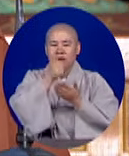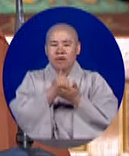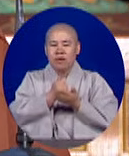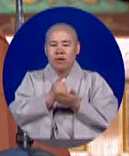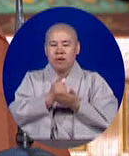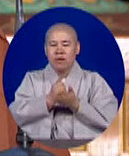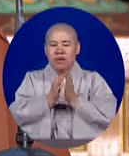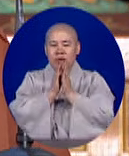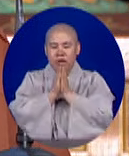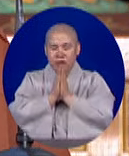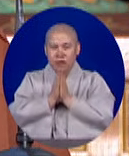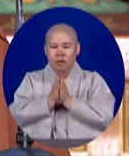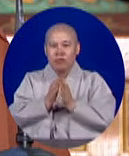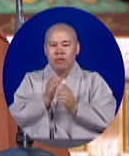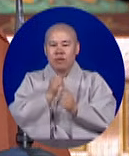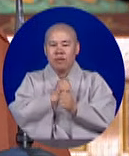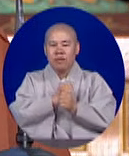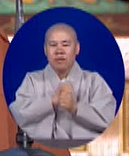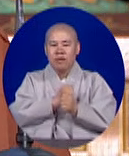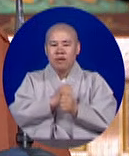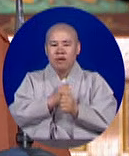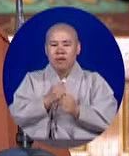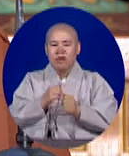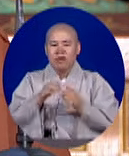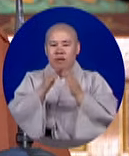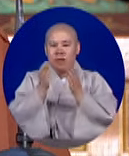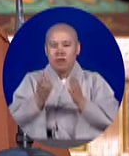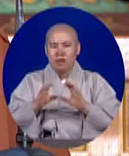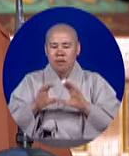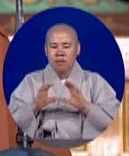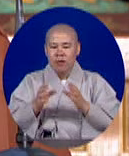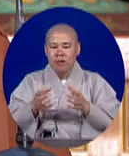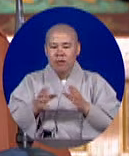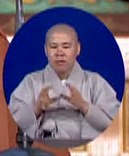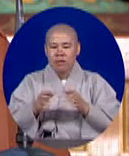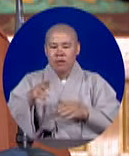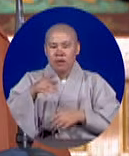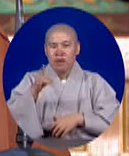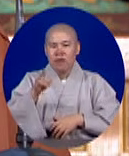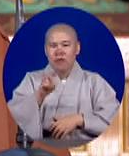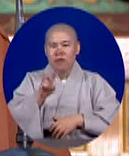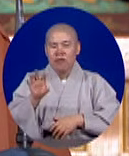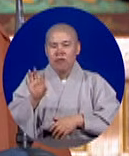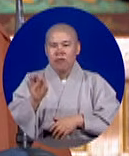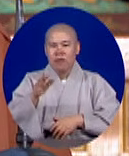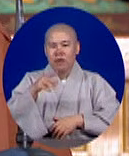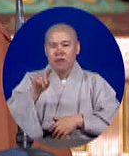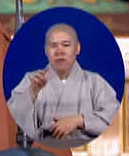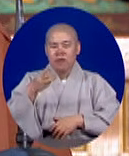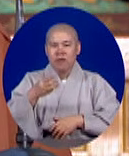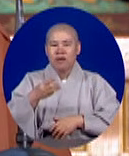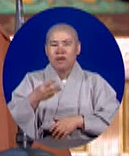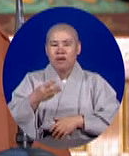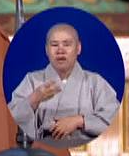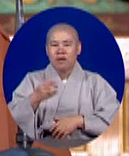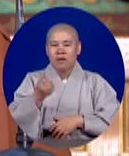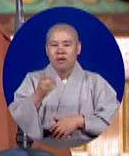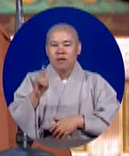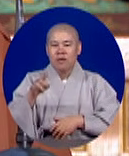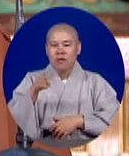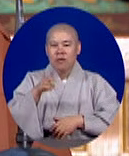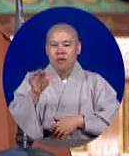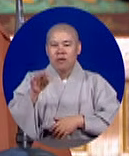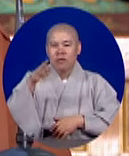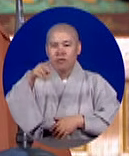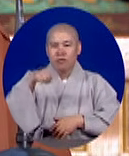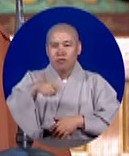올립니다. 시방삼세 제망차례 상주 일체 불타야죠. 이 불성은 상주예요.